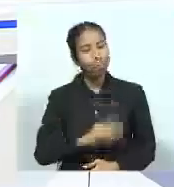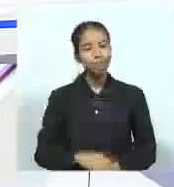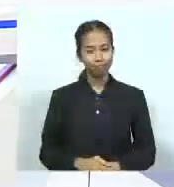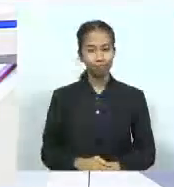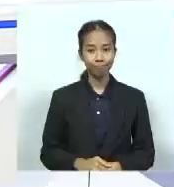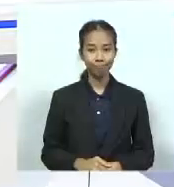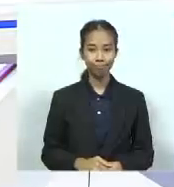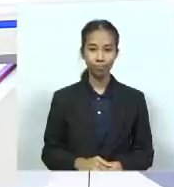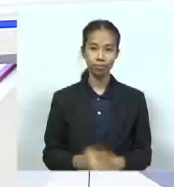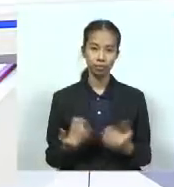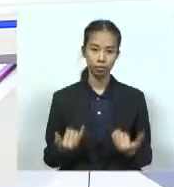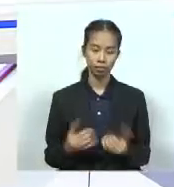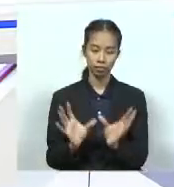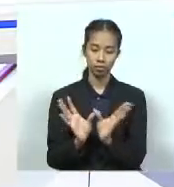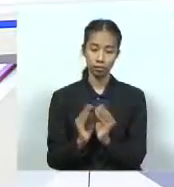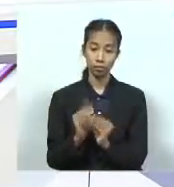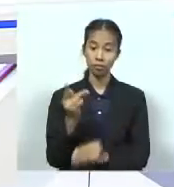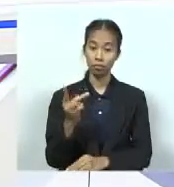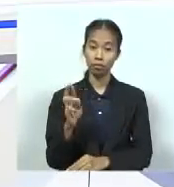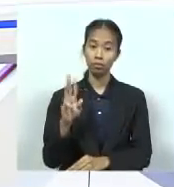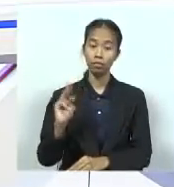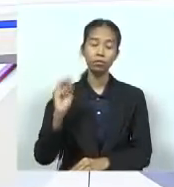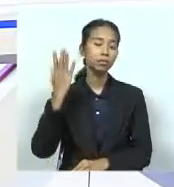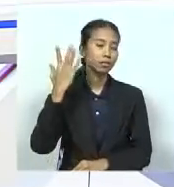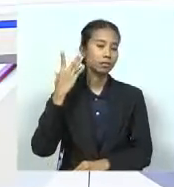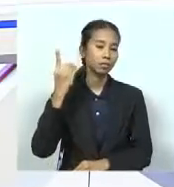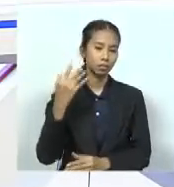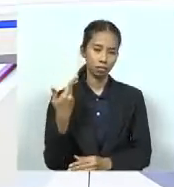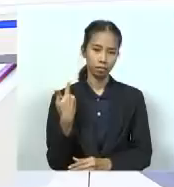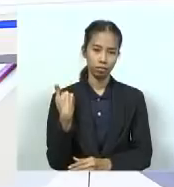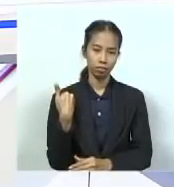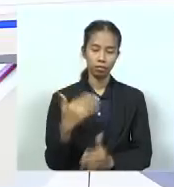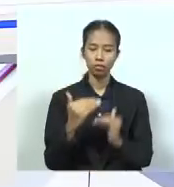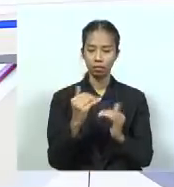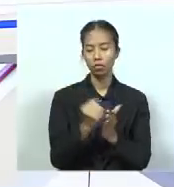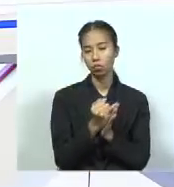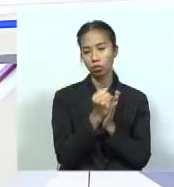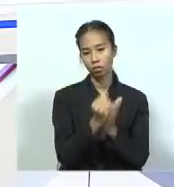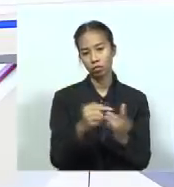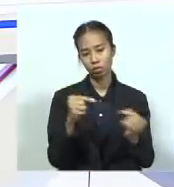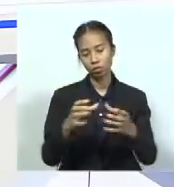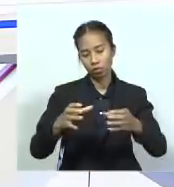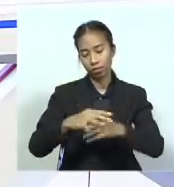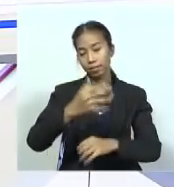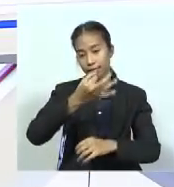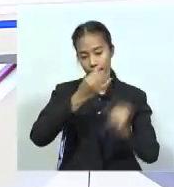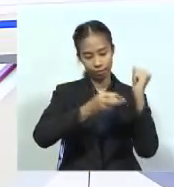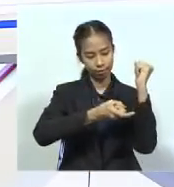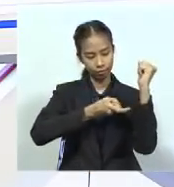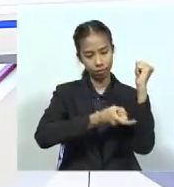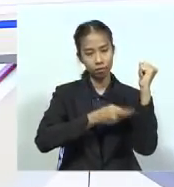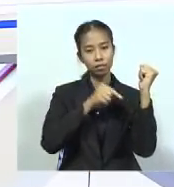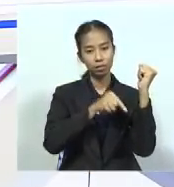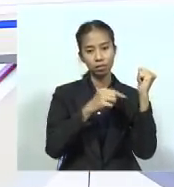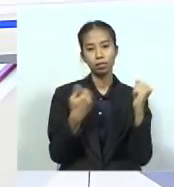ายังอยู่ที่วาระของการประชุมคณะรัฐมนตรีนะคะเมื่อวานนี้ก็มีมาตรการออกมาช่วยเหลือชาวสวนยางพารานะคะซึ่ง